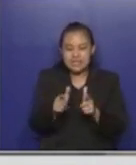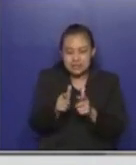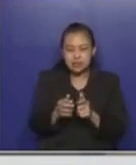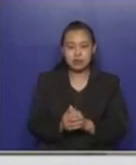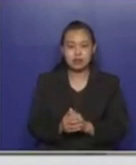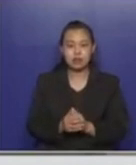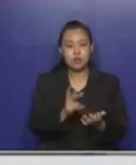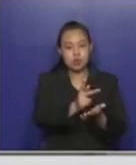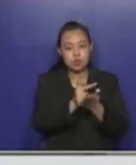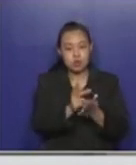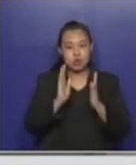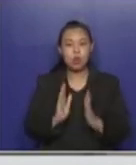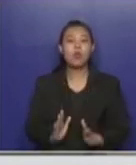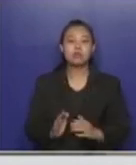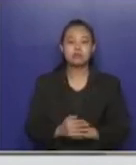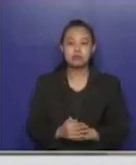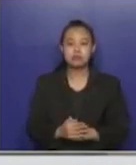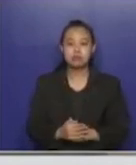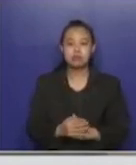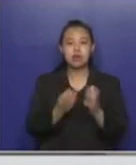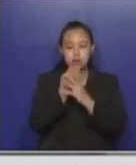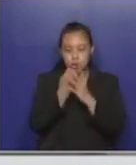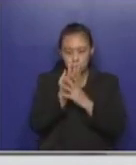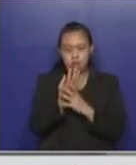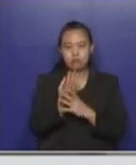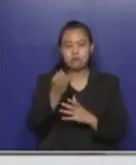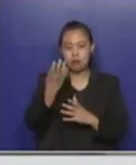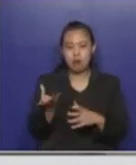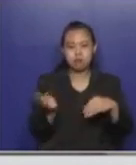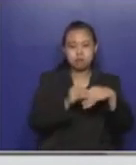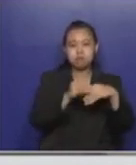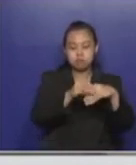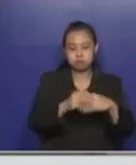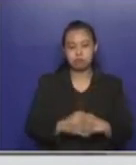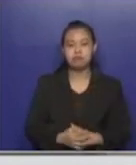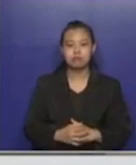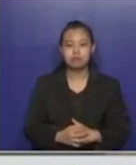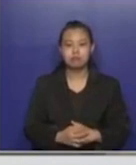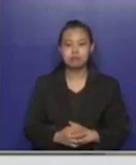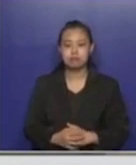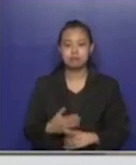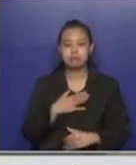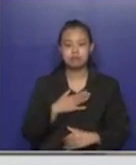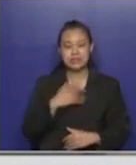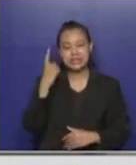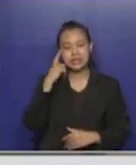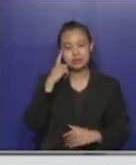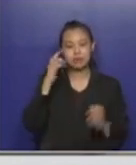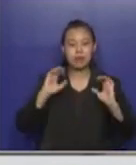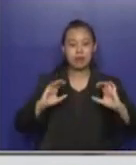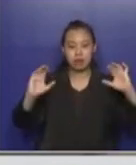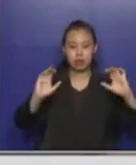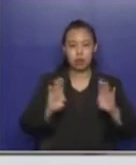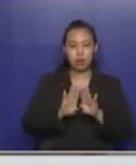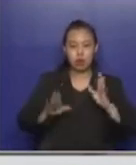องมากู้ในนามบุคคลธรรมดาที่มีดอกเบี้ยสูงกว่าเป็นเท่าๆดิฉันคิดว่ารัฐบาลต้องเปิ